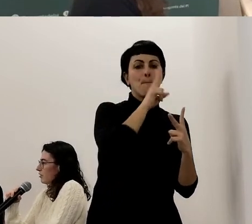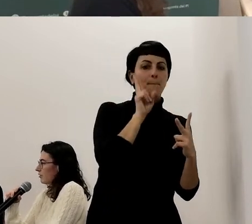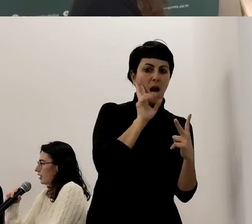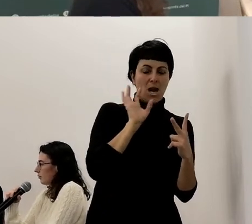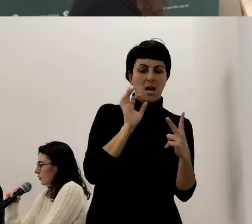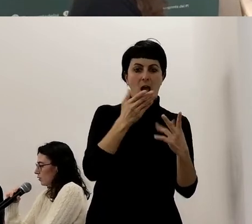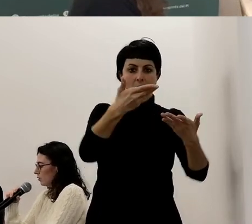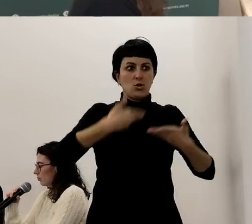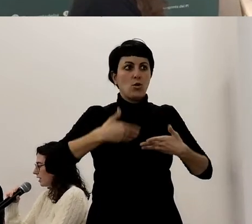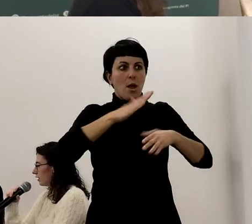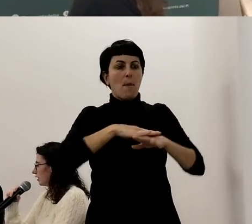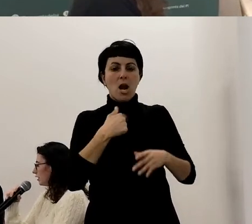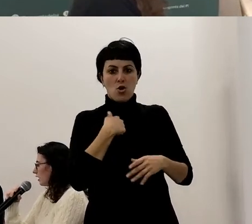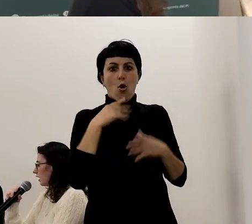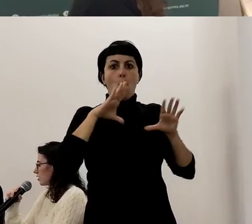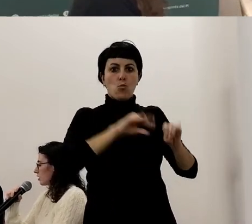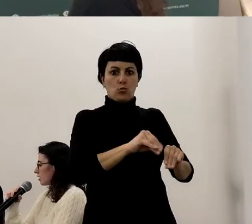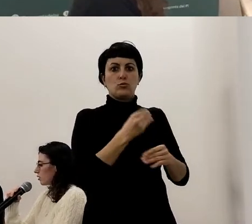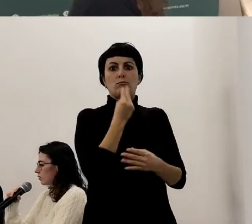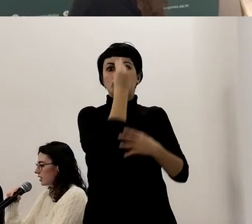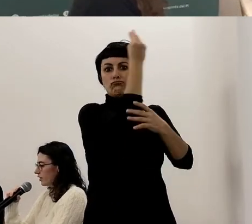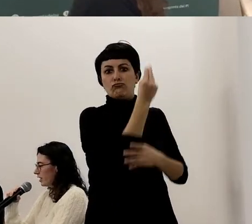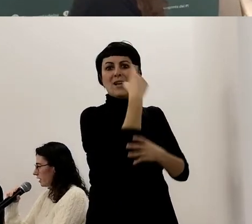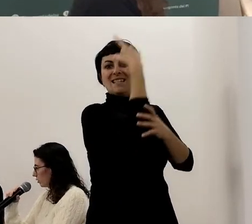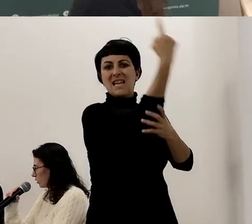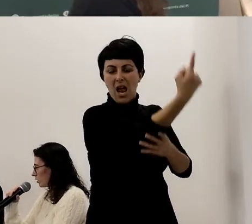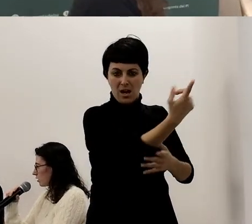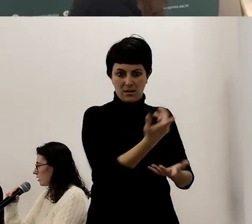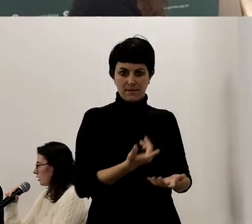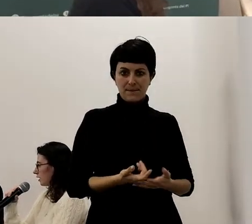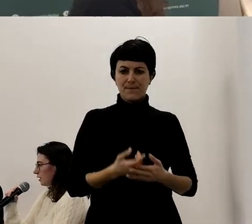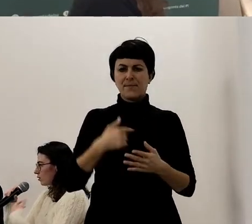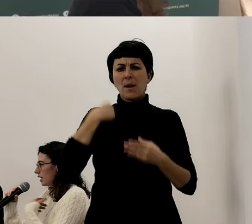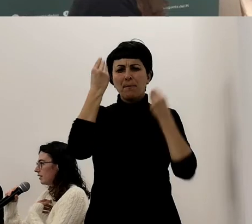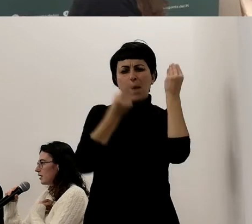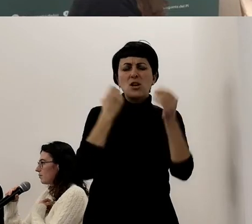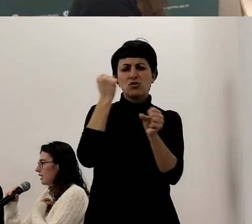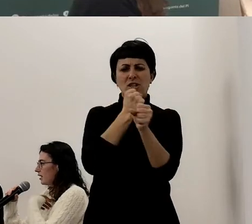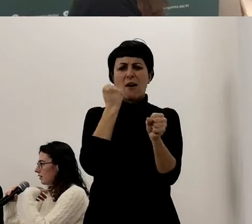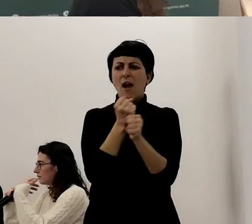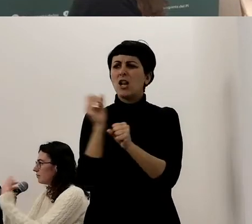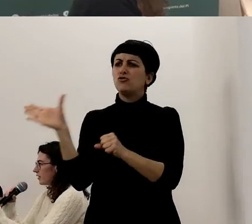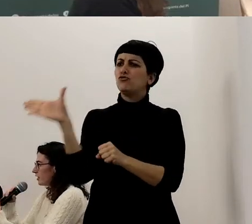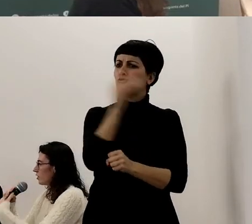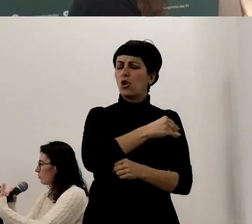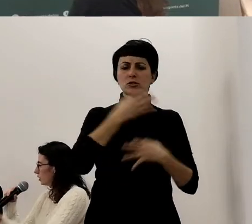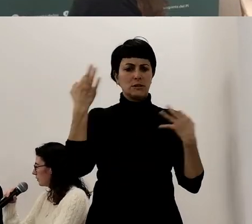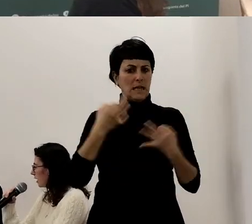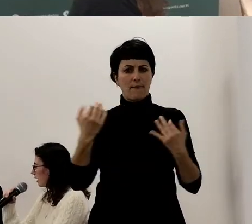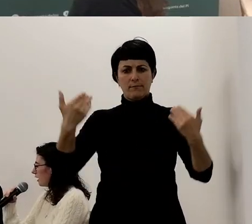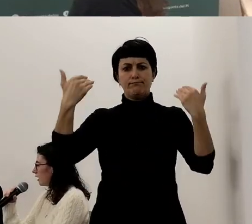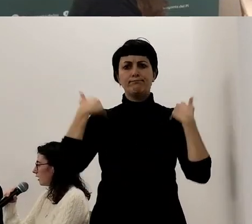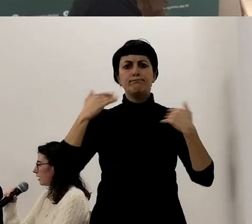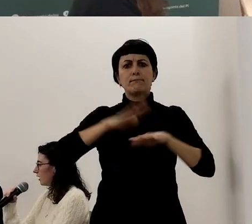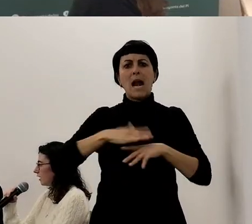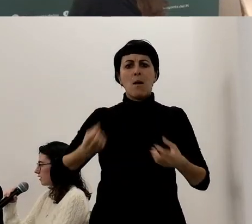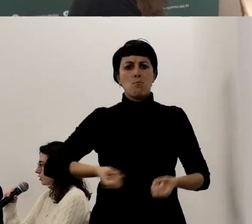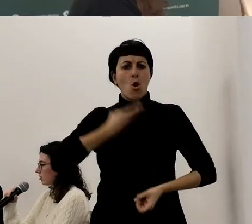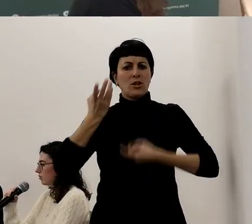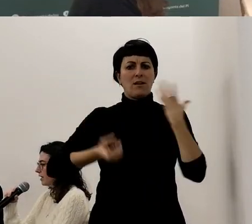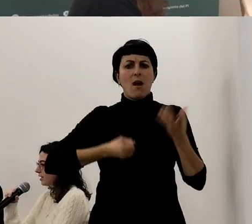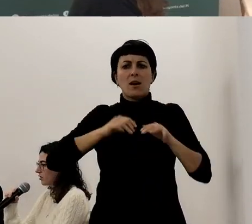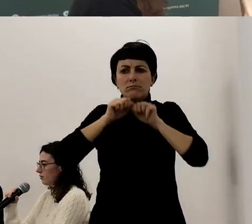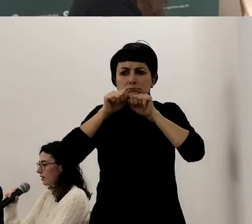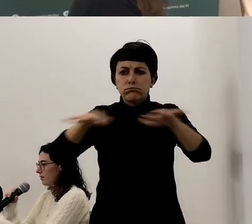que ara per mi m'ho he fet doncs, normal. Aleshores, trobo que és feina de tots, tant de nosaltres per fer això de motivar a